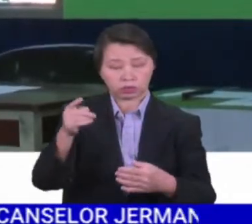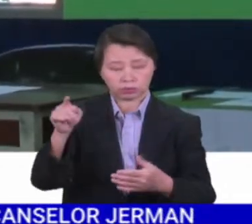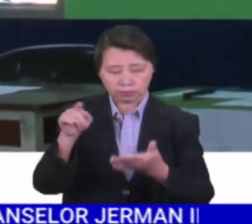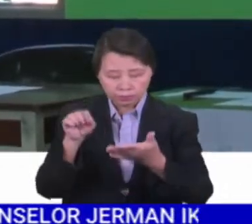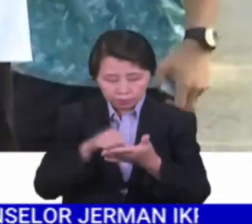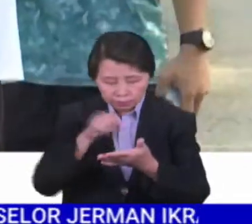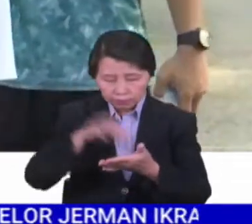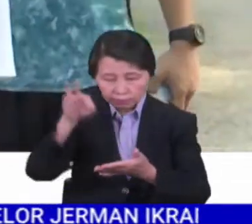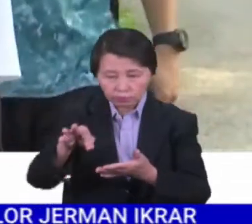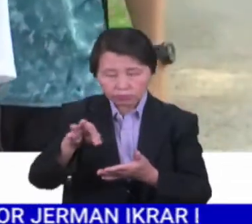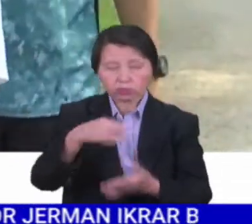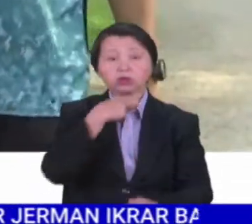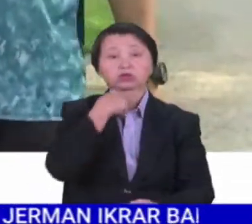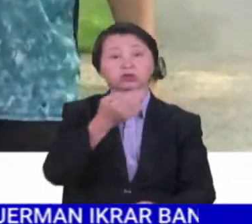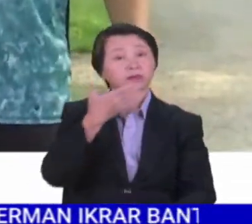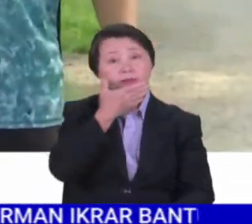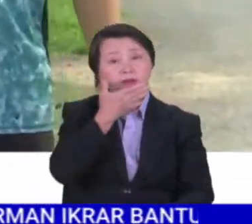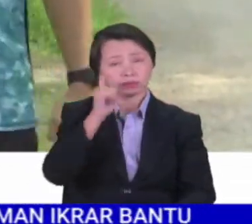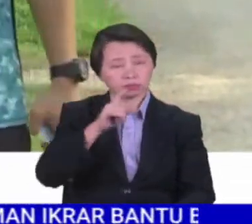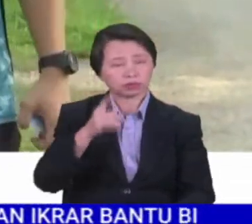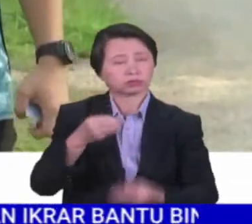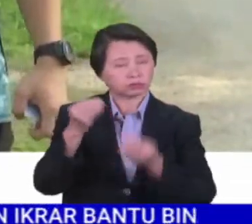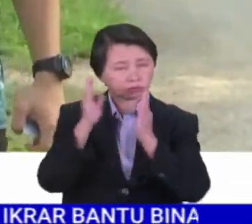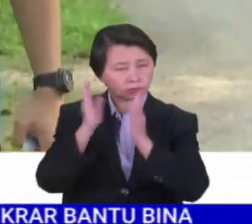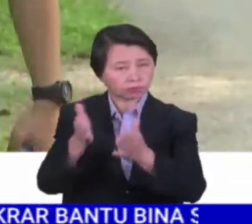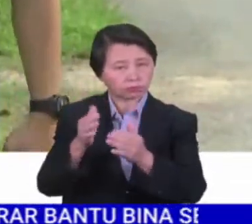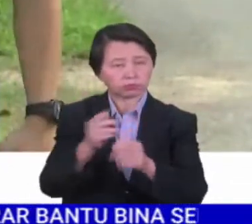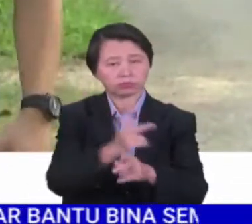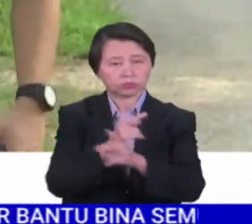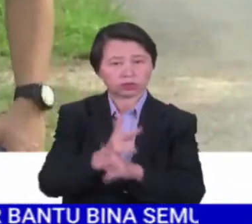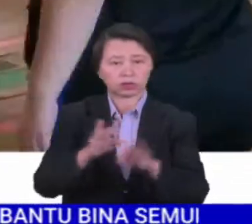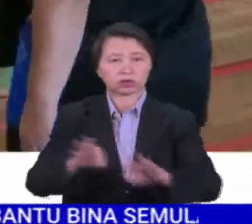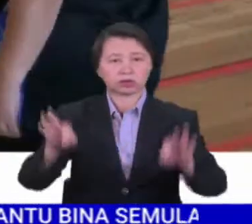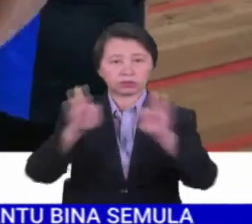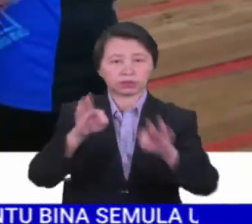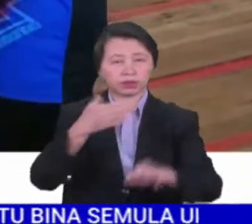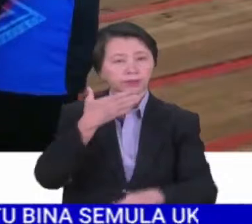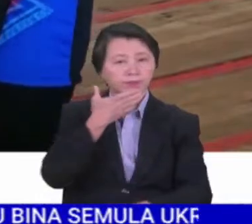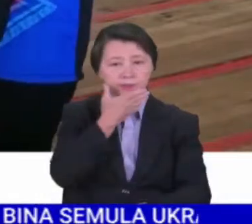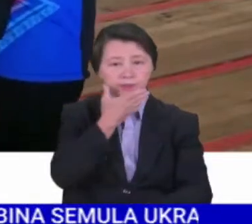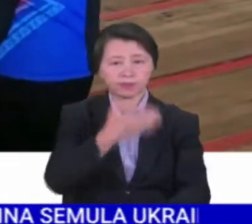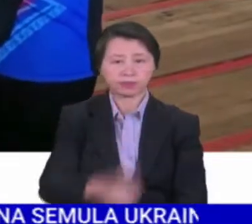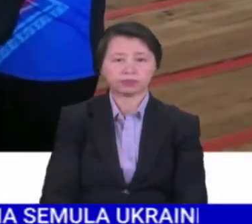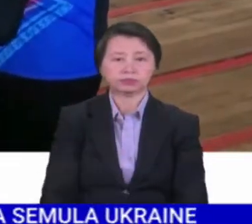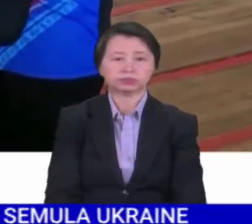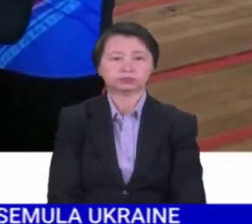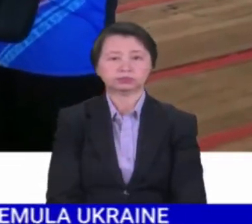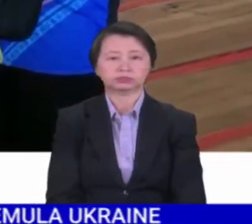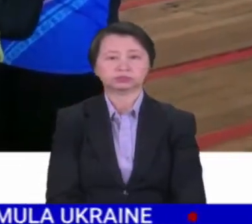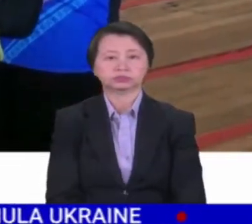memastikan suara belia didengari demi memelihara kepentingan mereka.